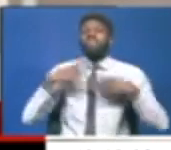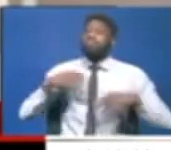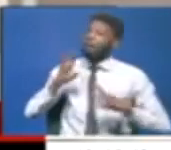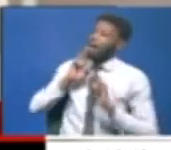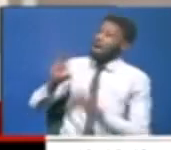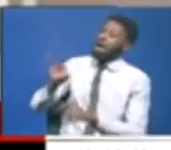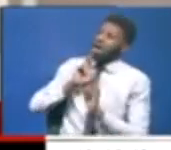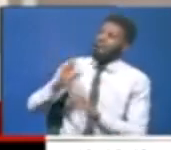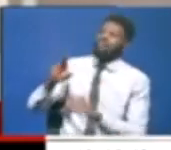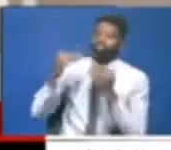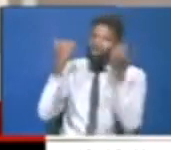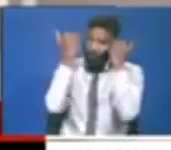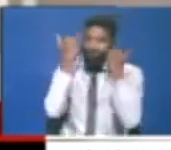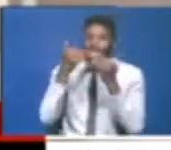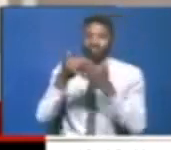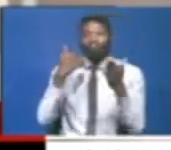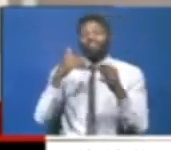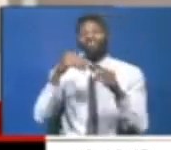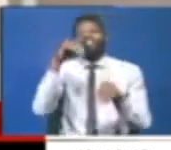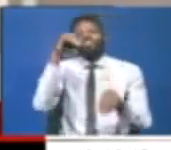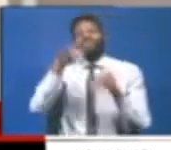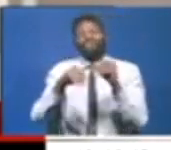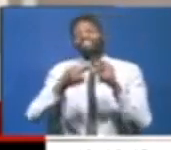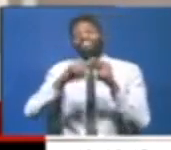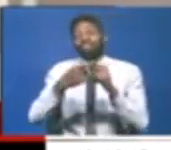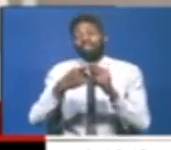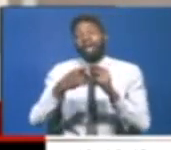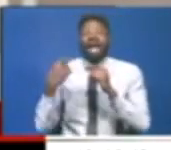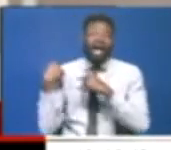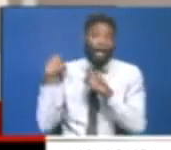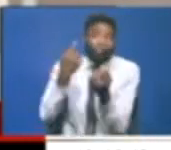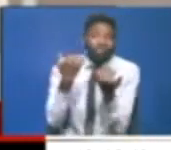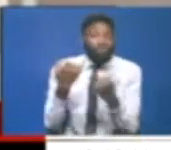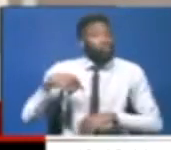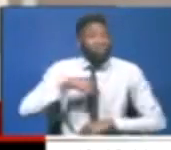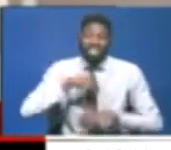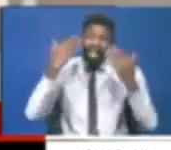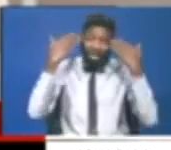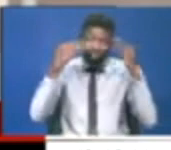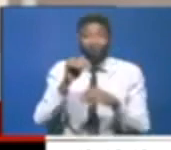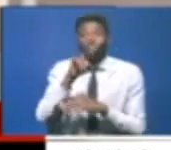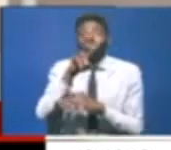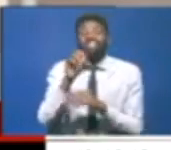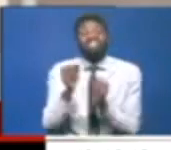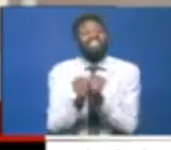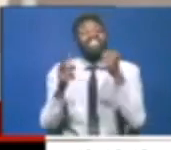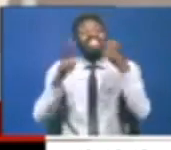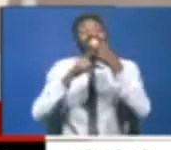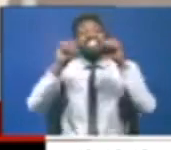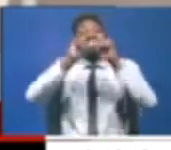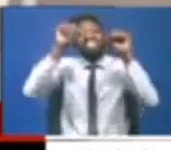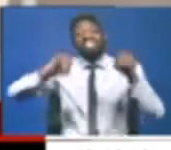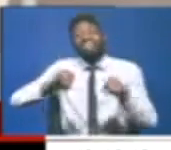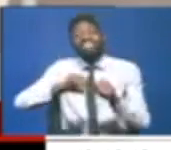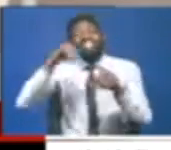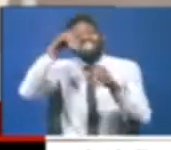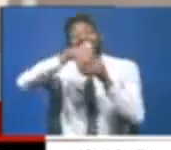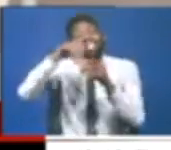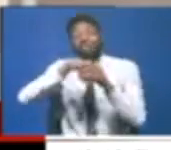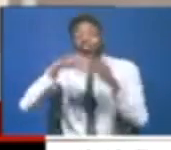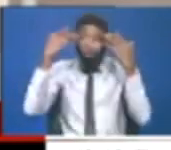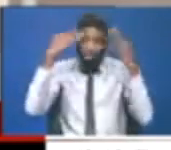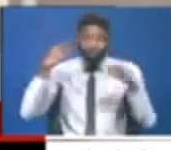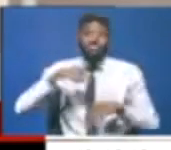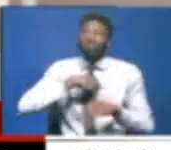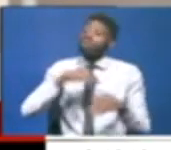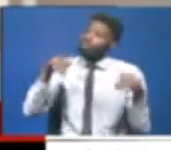kuwa na hiyo register. Mpaka wa leo hatujui nini kilichokuwa ndani ya server 2017. Unakumbuka bado tunangoja server ifunguliwe.